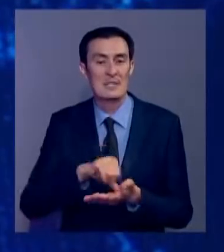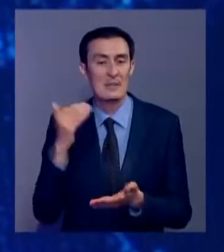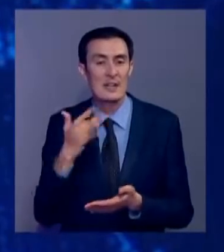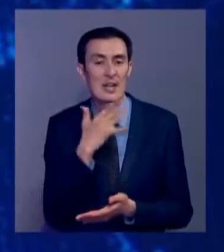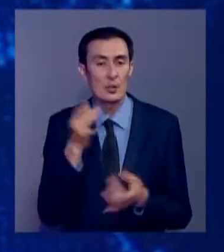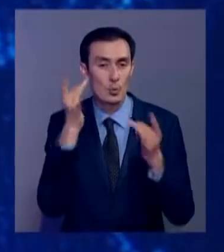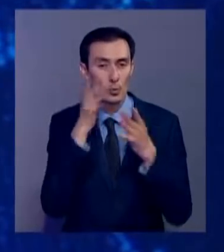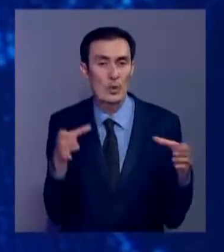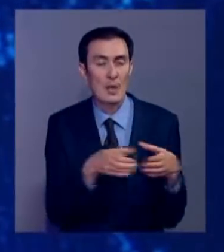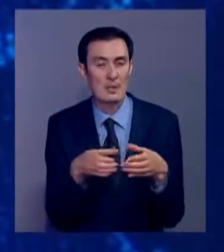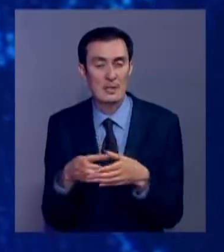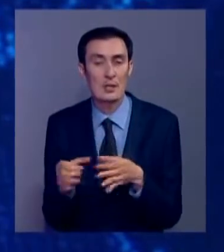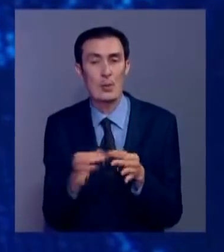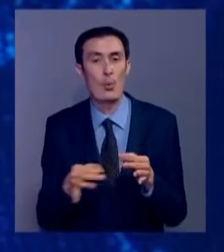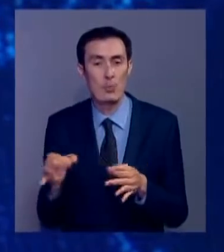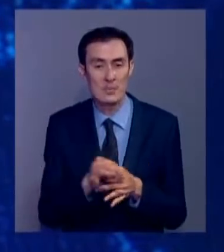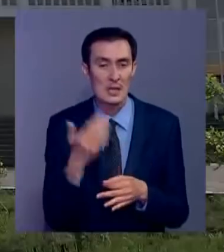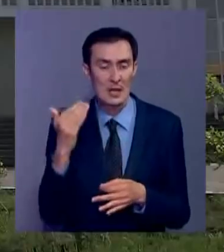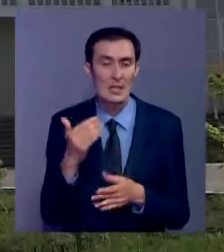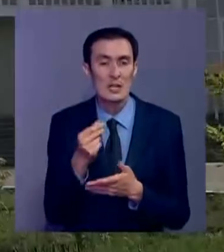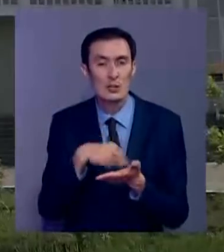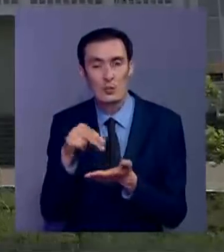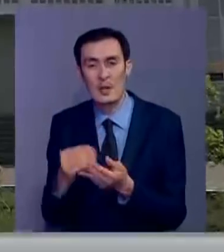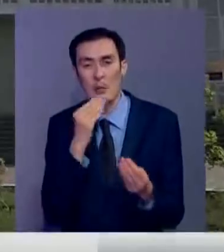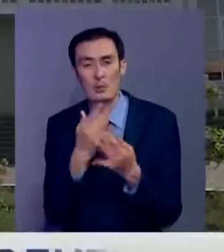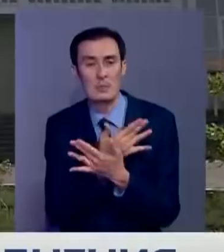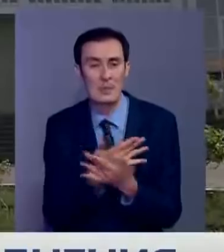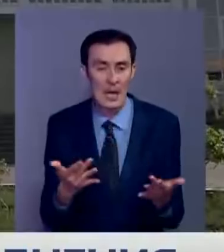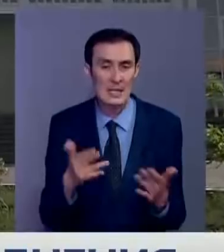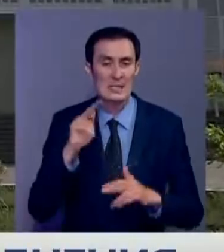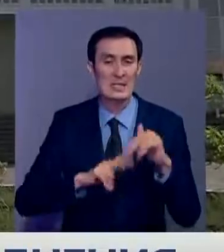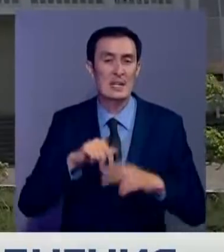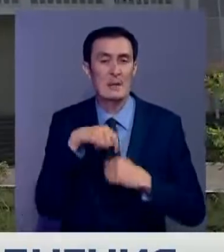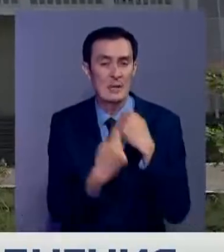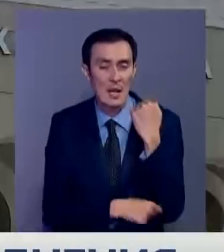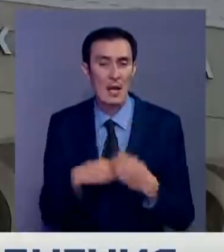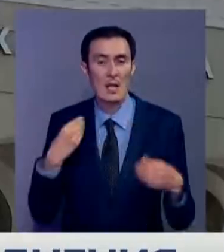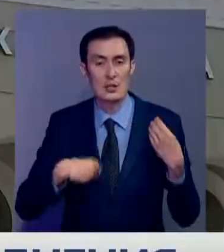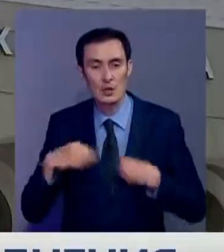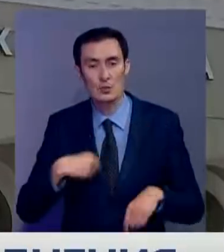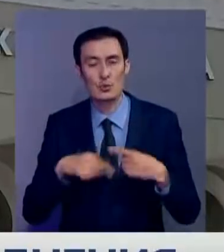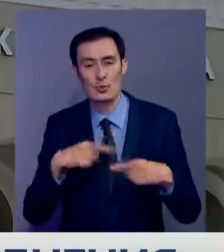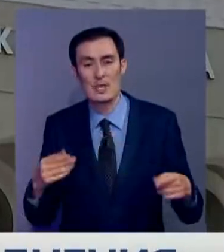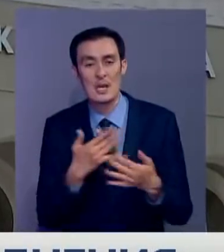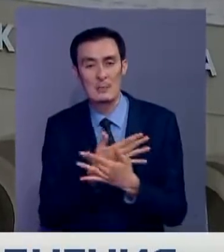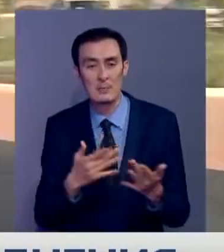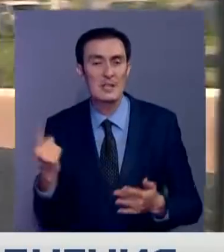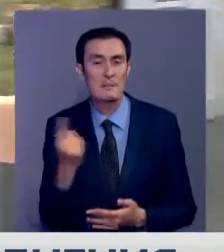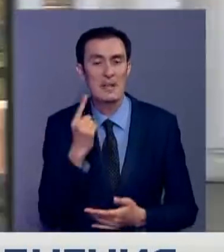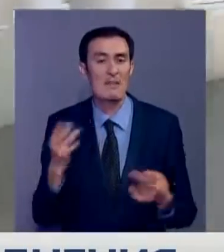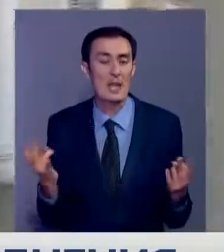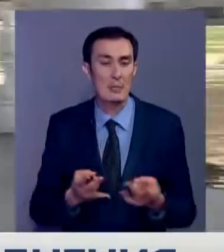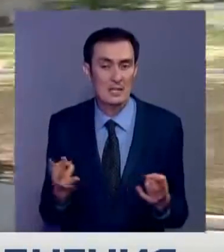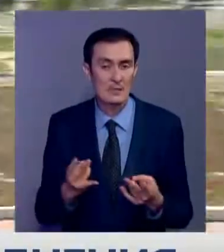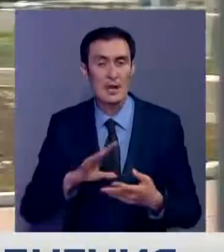представители этнокультурных объединений региона. Они закупили продукты питания, строительные материалы, одежду и другие предметы